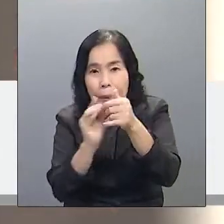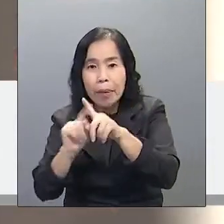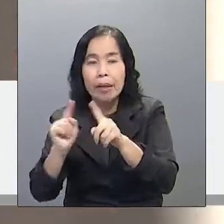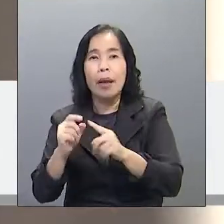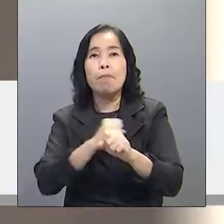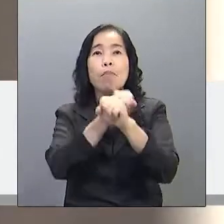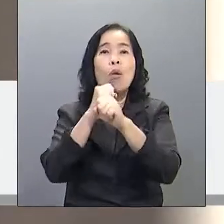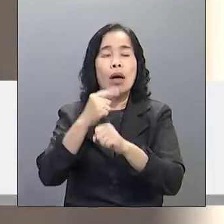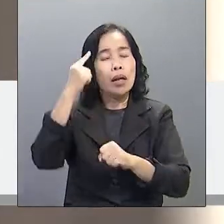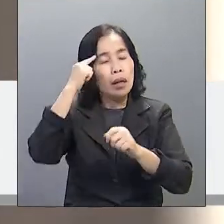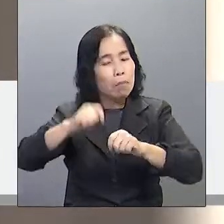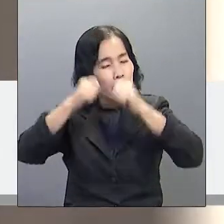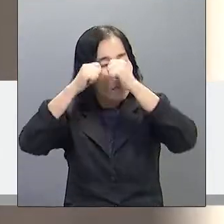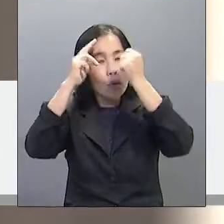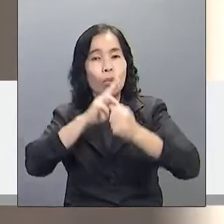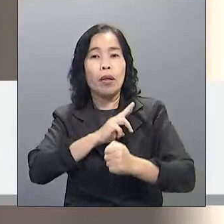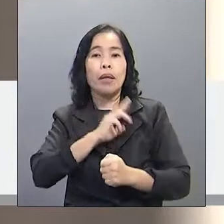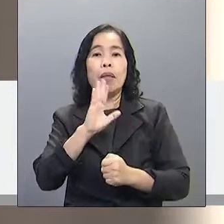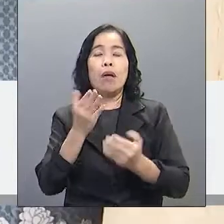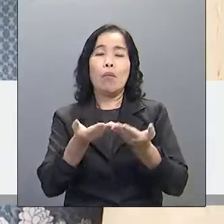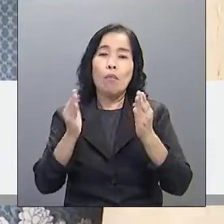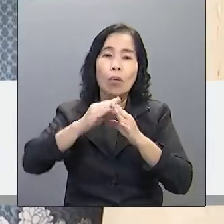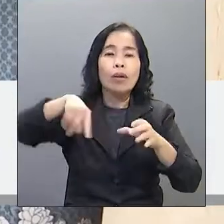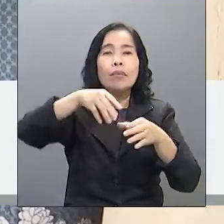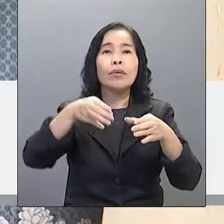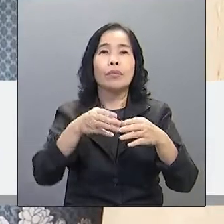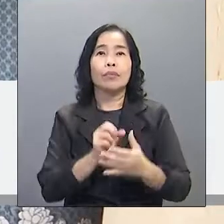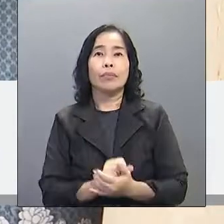รุนแรงที่อาจเกิดขึ้นในครอบครัวและชุมชน